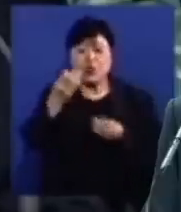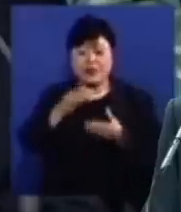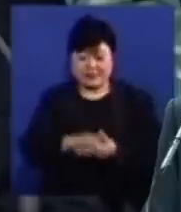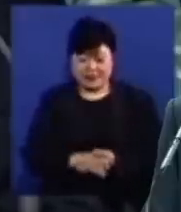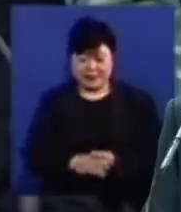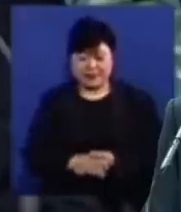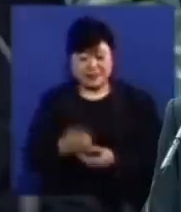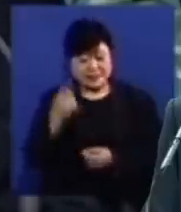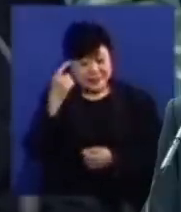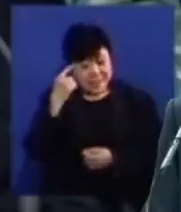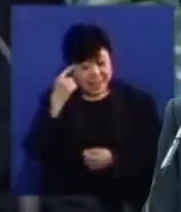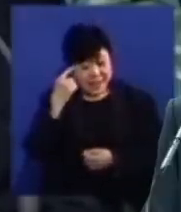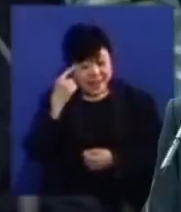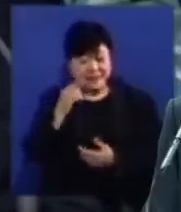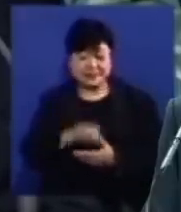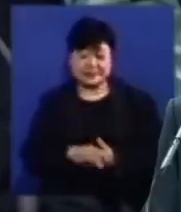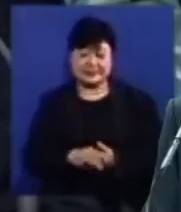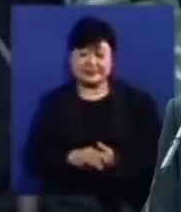우리가 생각하는